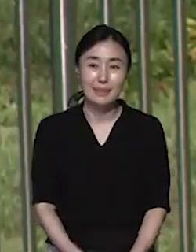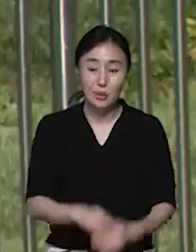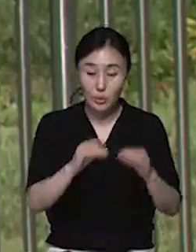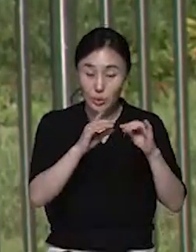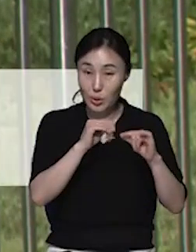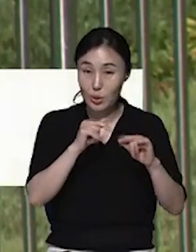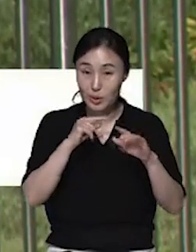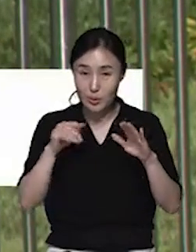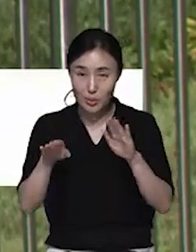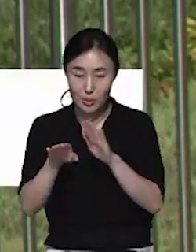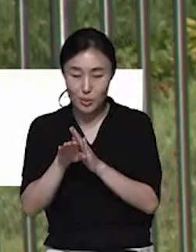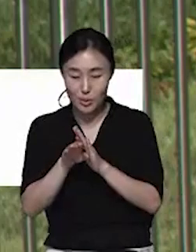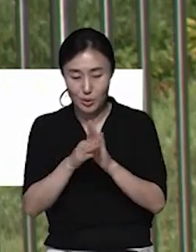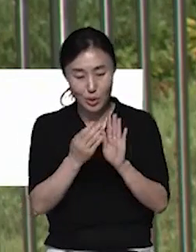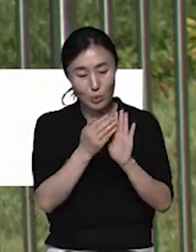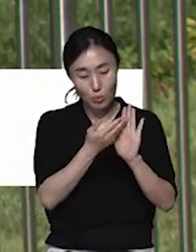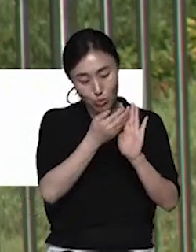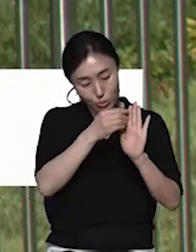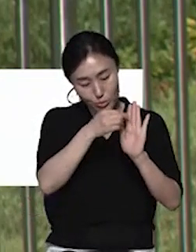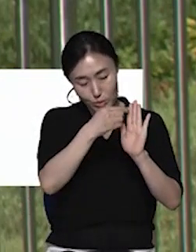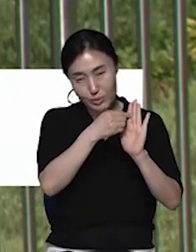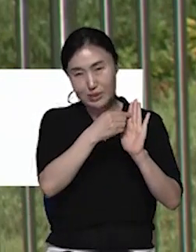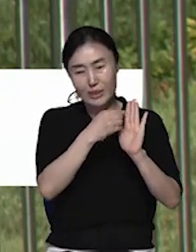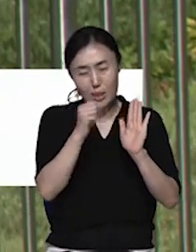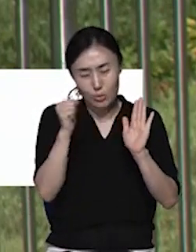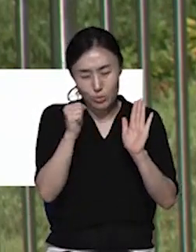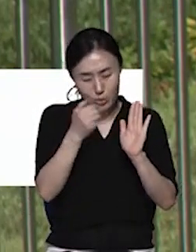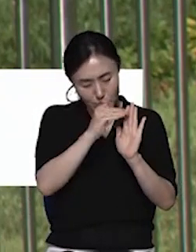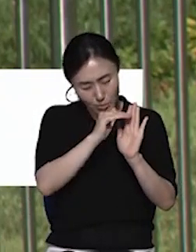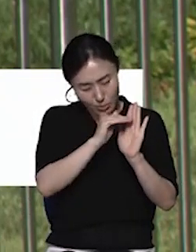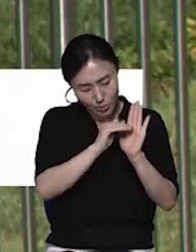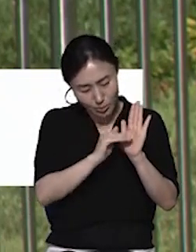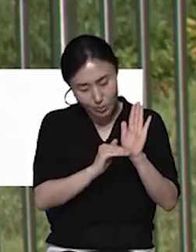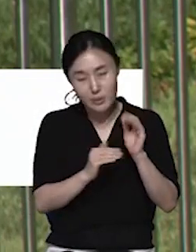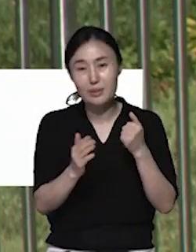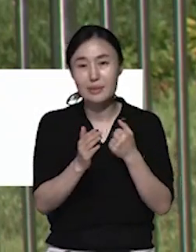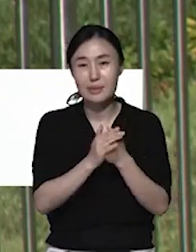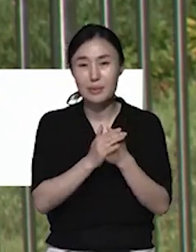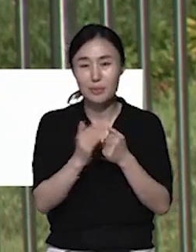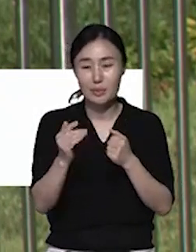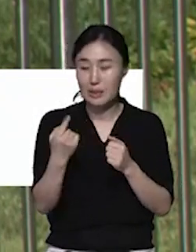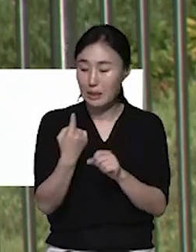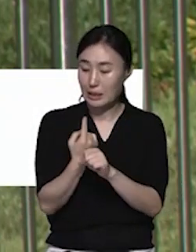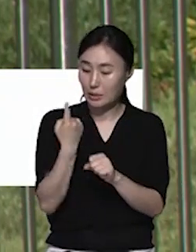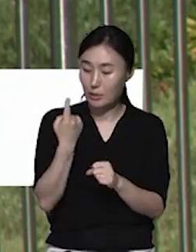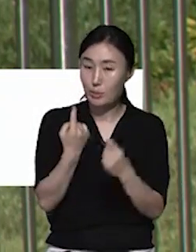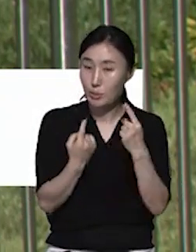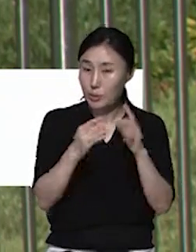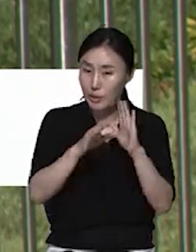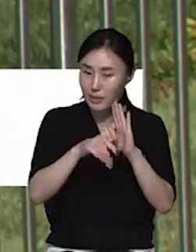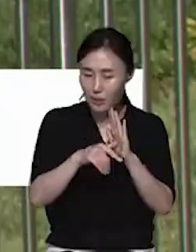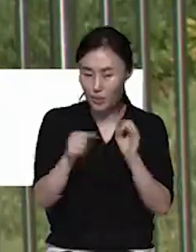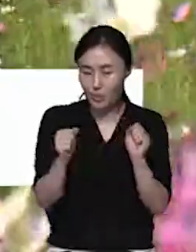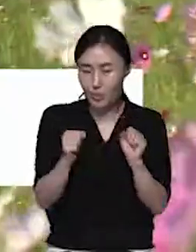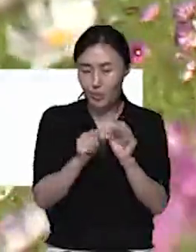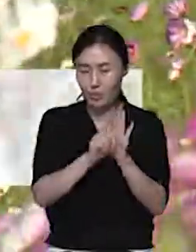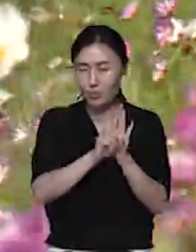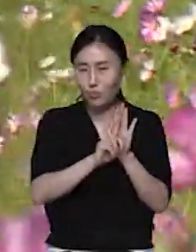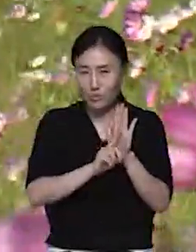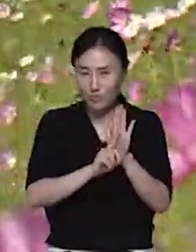주말까지 북서쪽에서 남하하는 찬 대륙고기압의 영향을 받아 기온은 평년보다 2, 3도 더 낮아 대체로